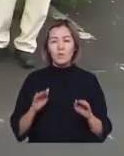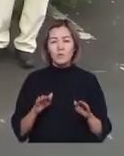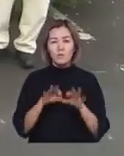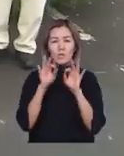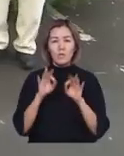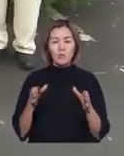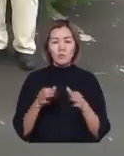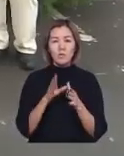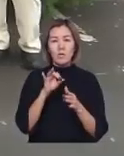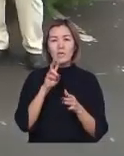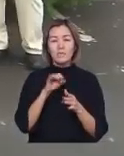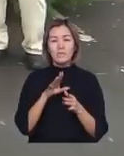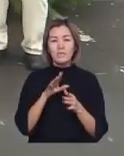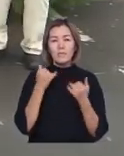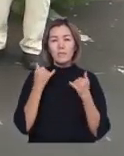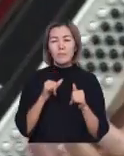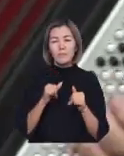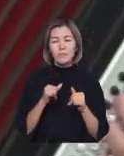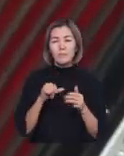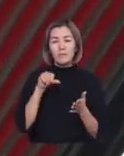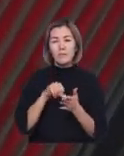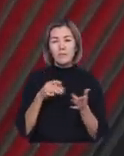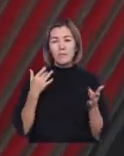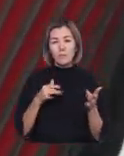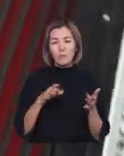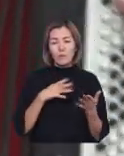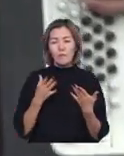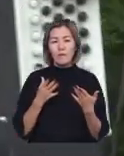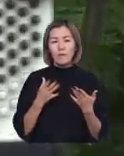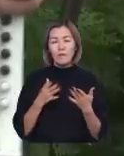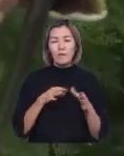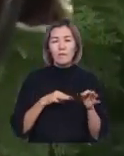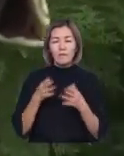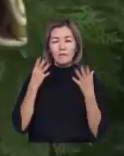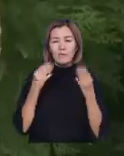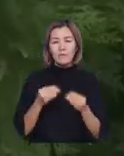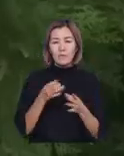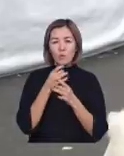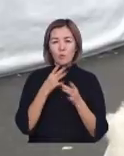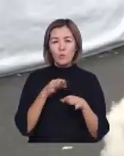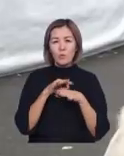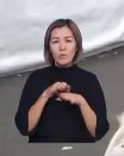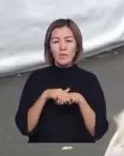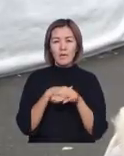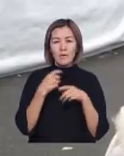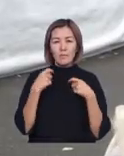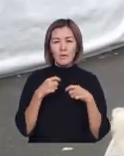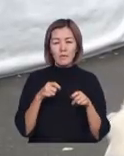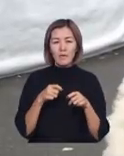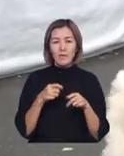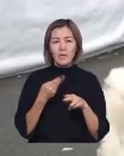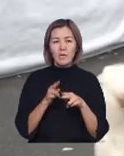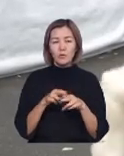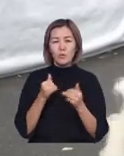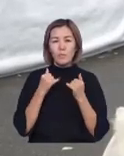искусства «Ассыл» восхитили прекрасным исполнением кюев. Кроме того, в рамках Дня культуры была проведена ярмарка. На мероприятии,